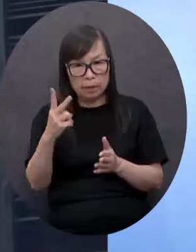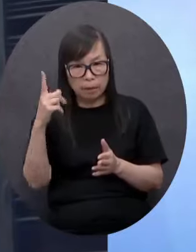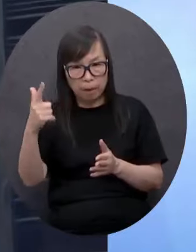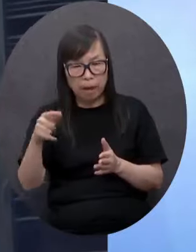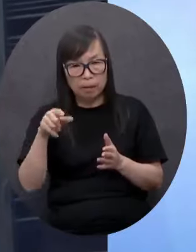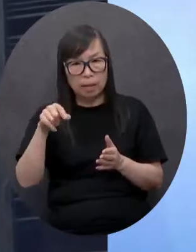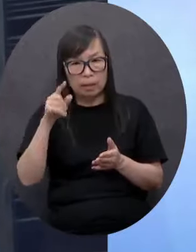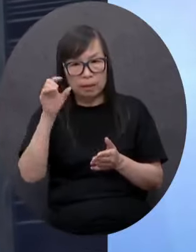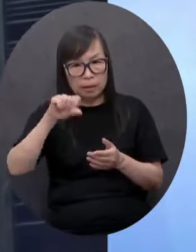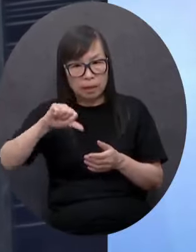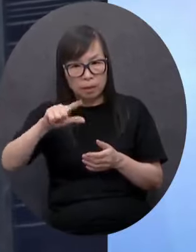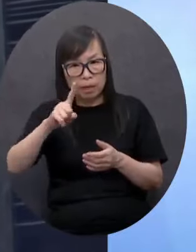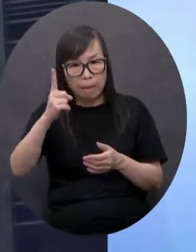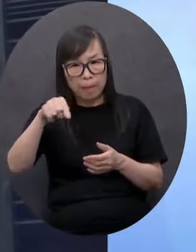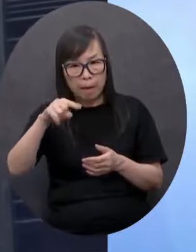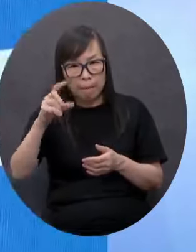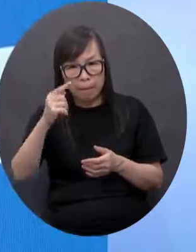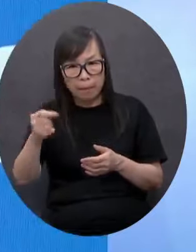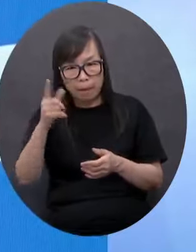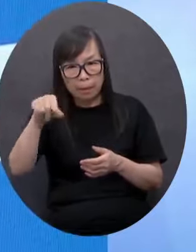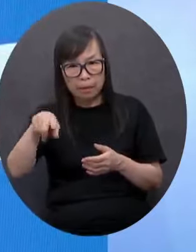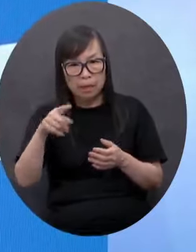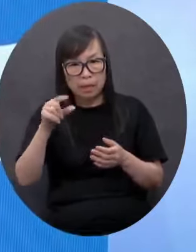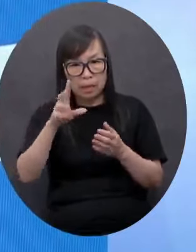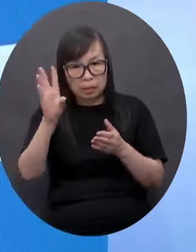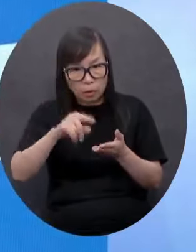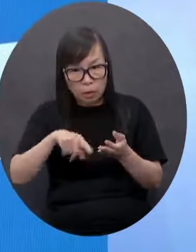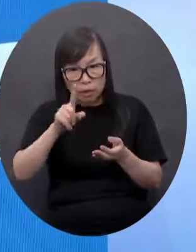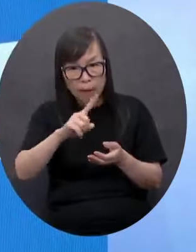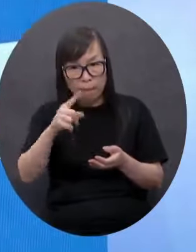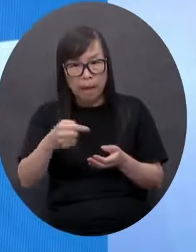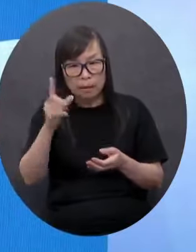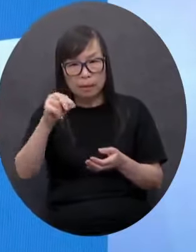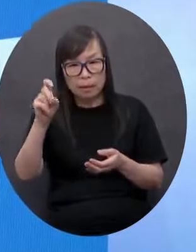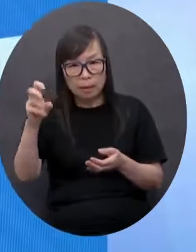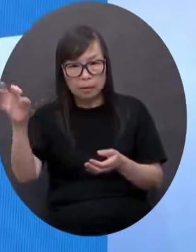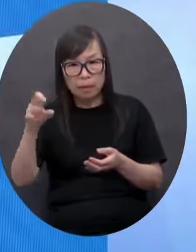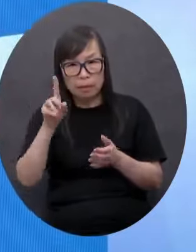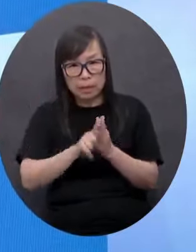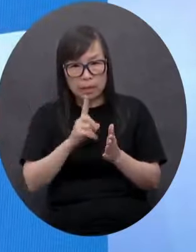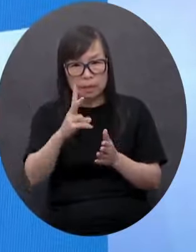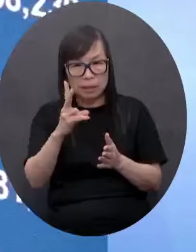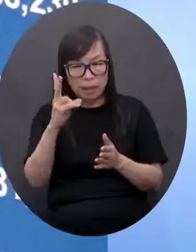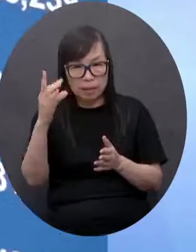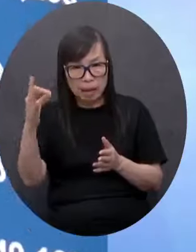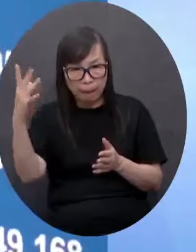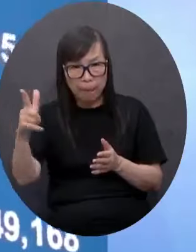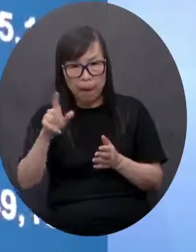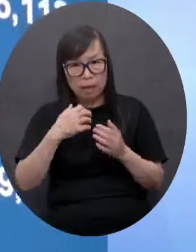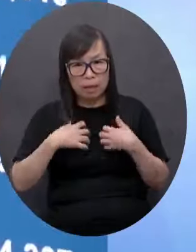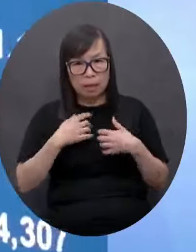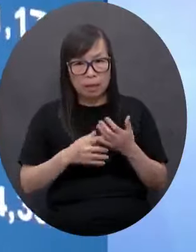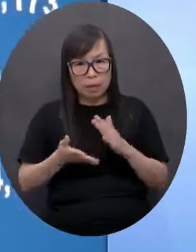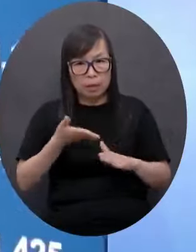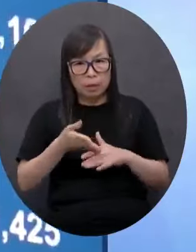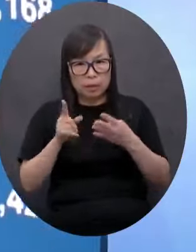守18000点关口，收市报17937点，跌238点。恒指重回四月底